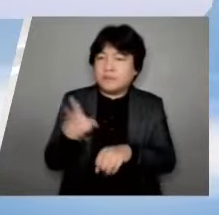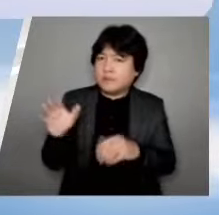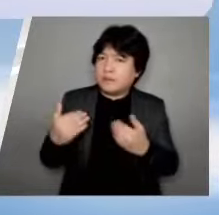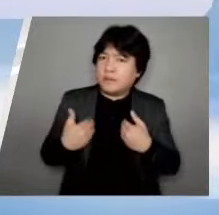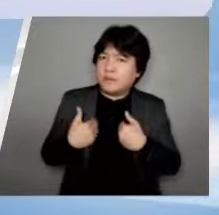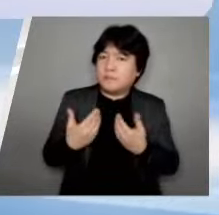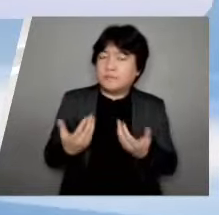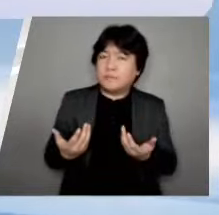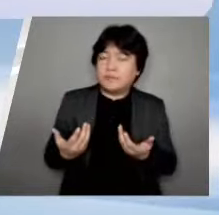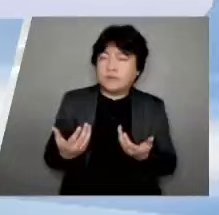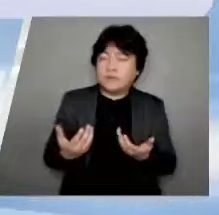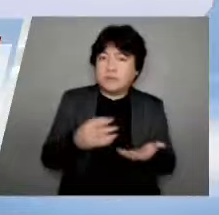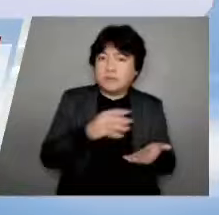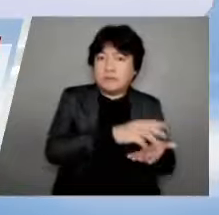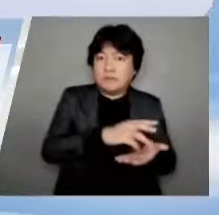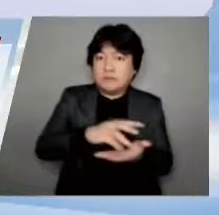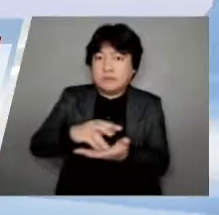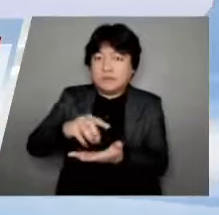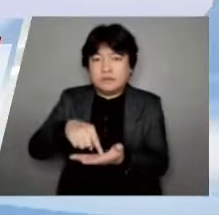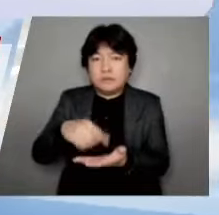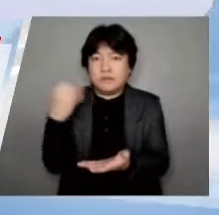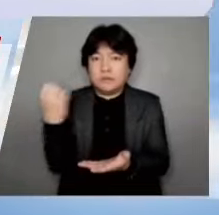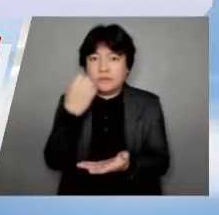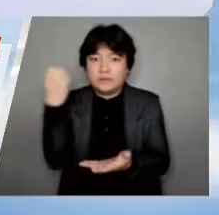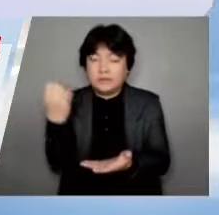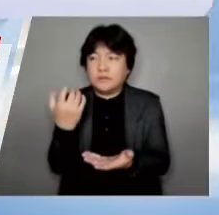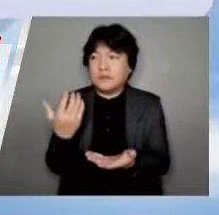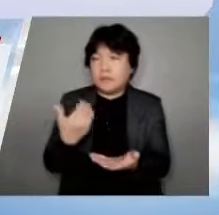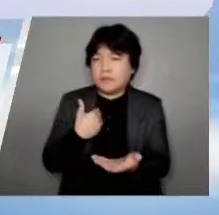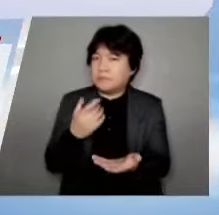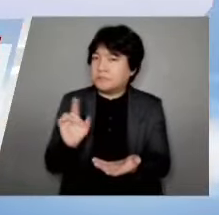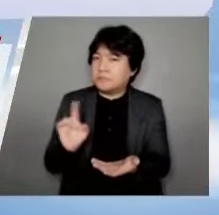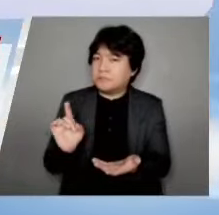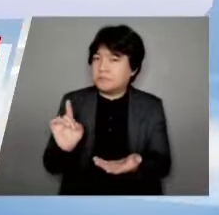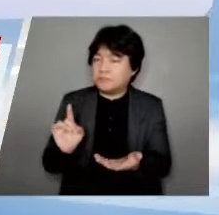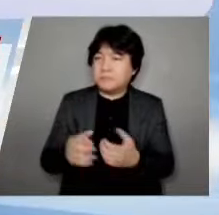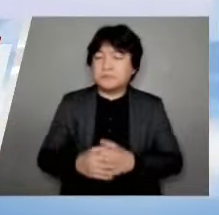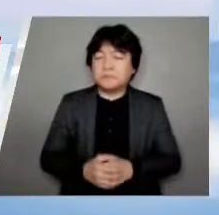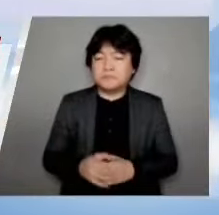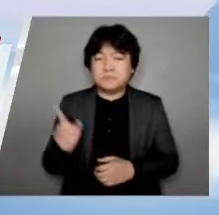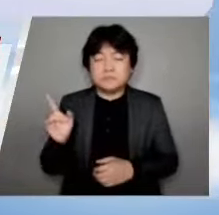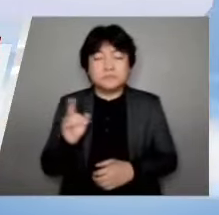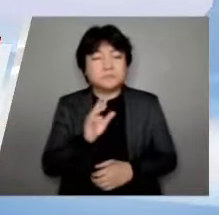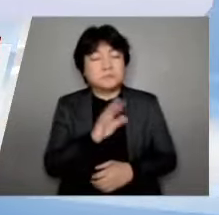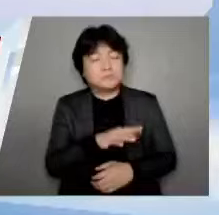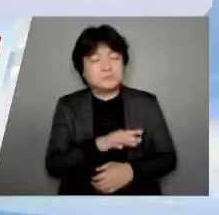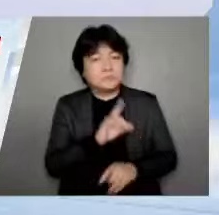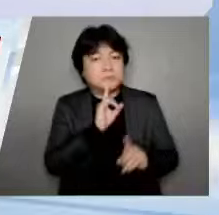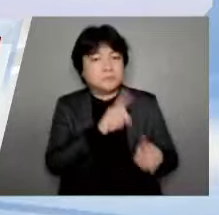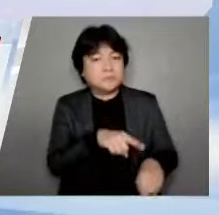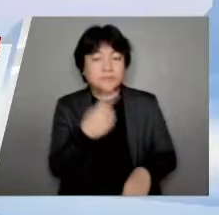na lugar na kailangan talagang pagtuunan ng dagdag pansin? Kanina po, nagkaroon tayo